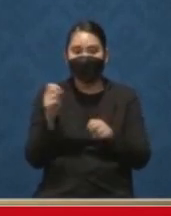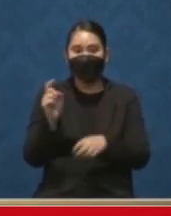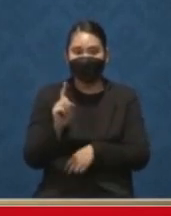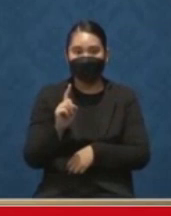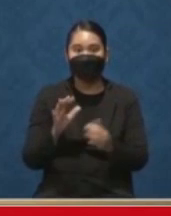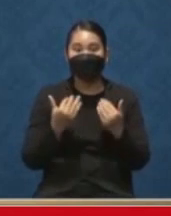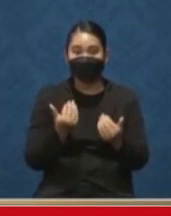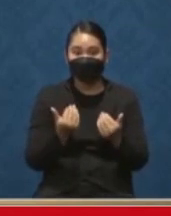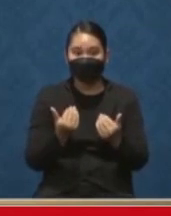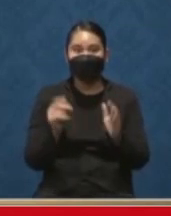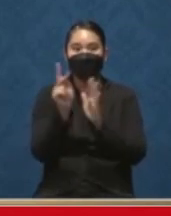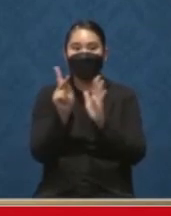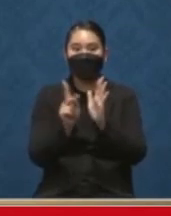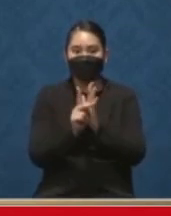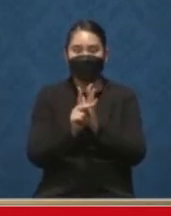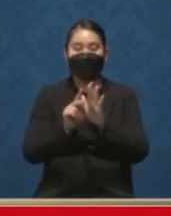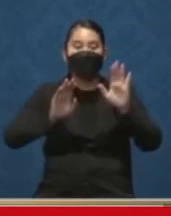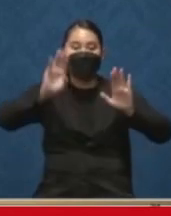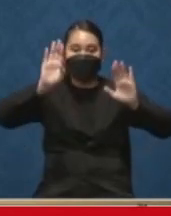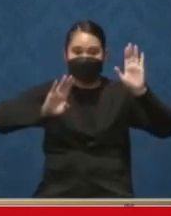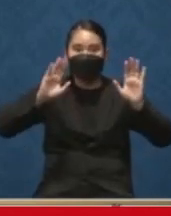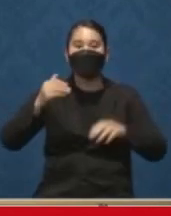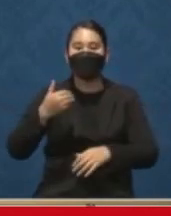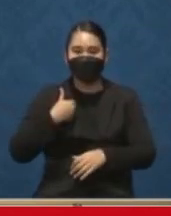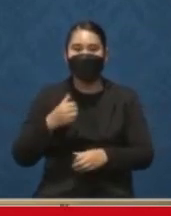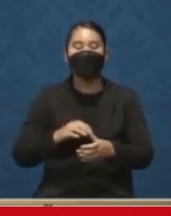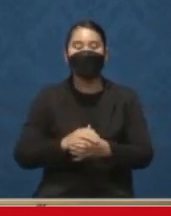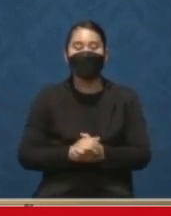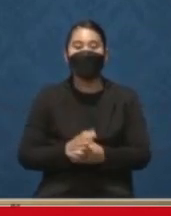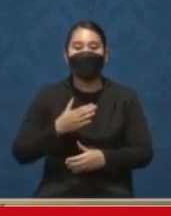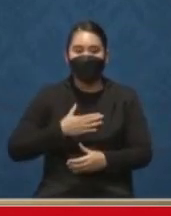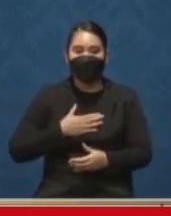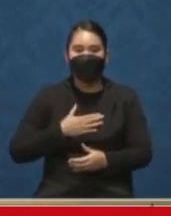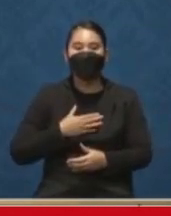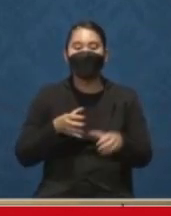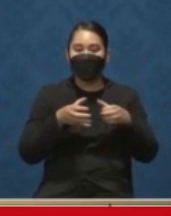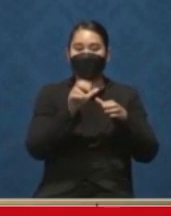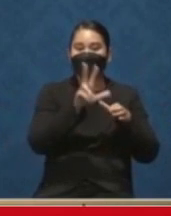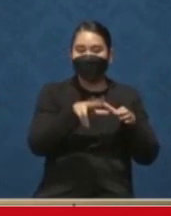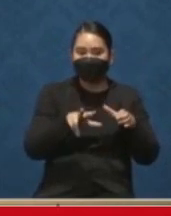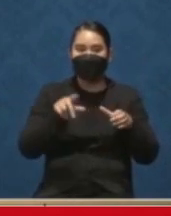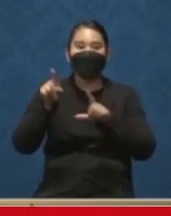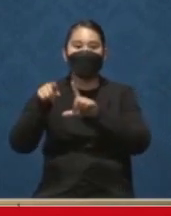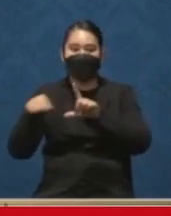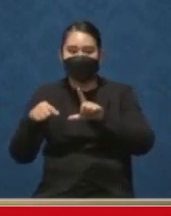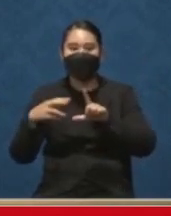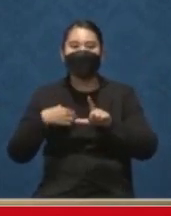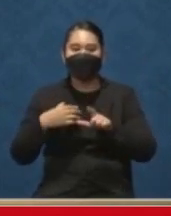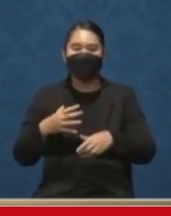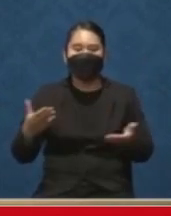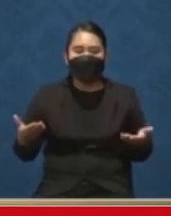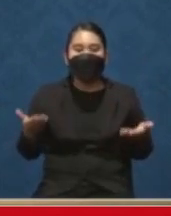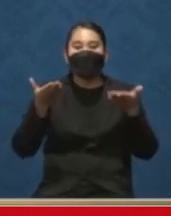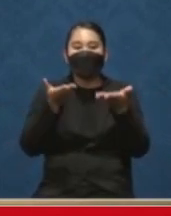ก็คือว่าวันนี้มันมีกฎหมายประชามติทางเราผู้เสนอรวมทั้งพรรคก้าวไกลก็อย